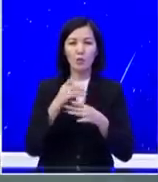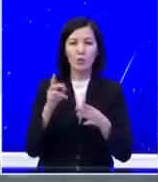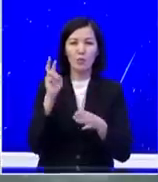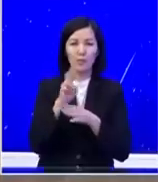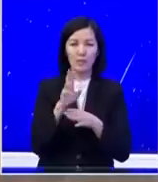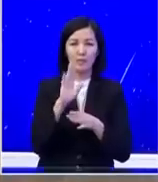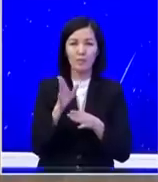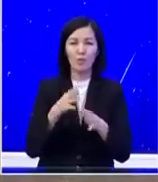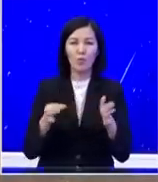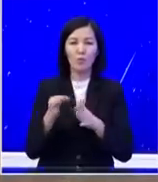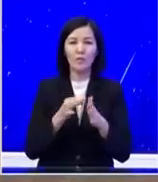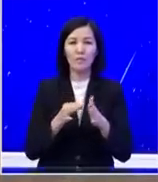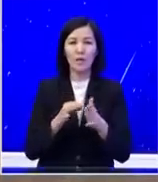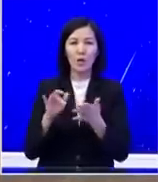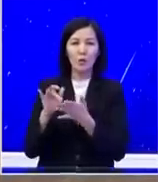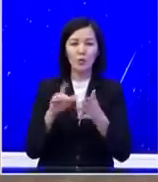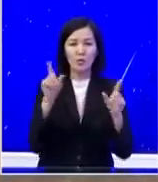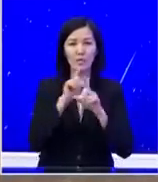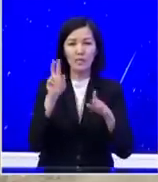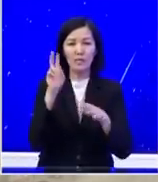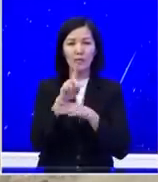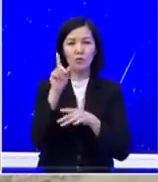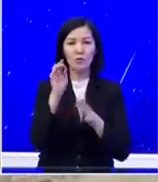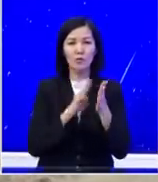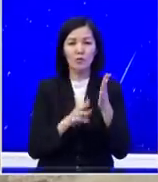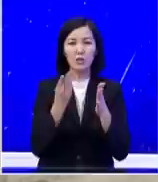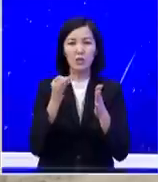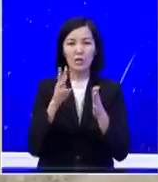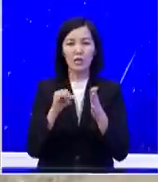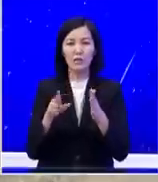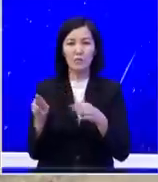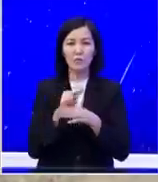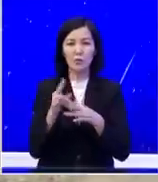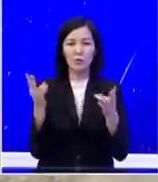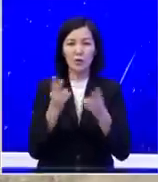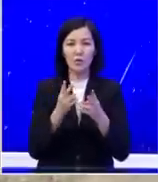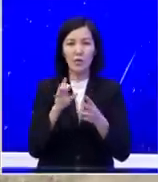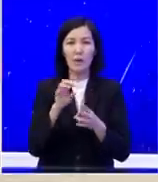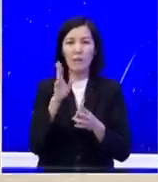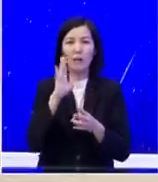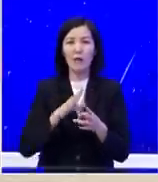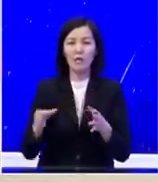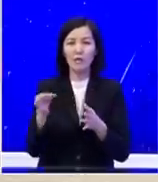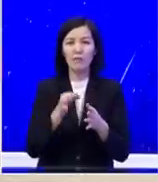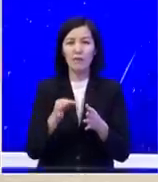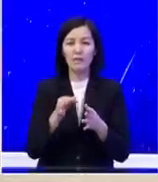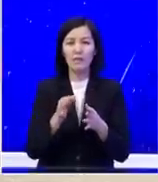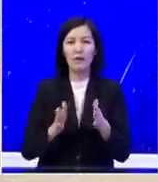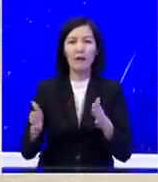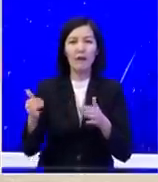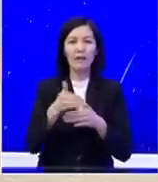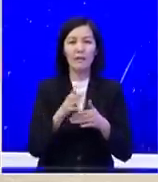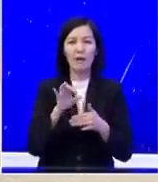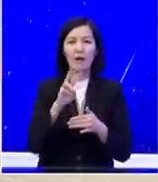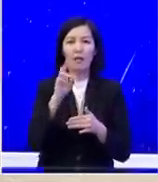Осы мақсатта облыста туристік нысандарға баратын 190 шақырым жол жөндеу қажет. Қазір Балқашқа баратын Талғардың айналмасы,